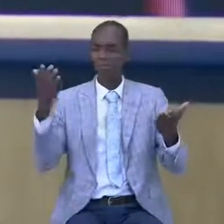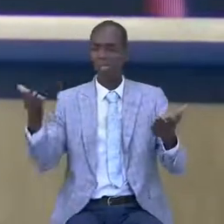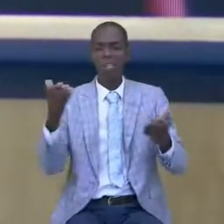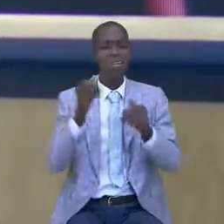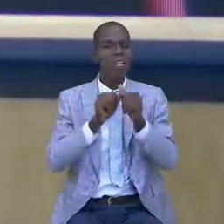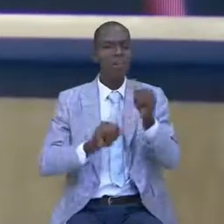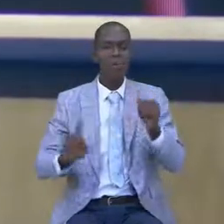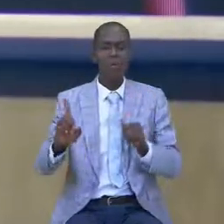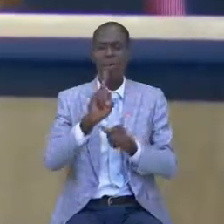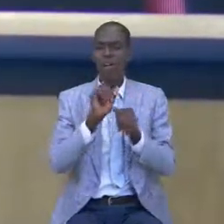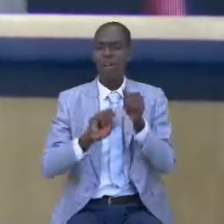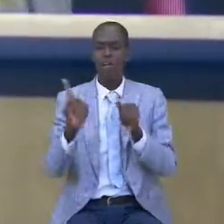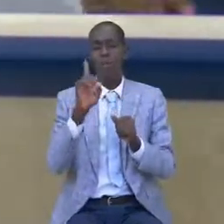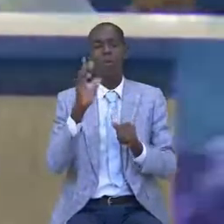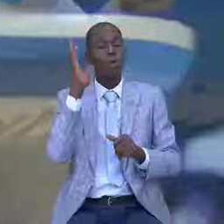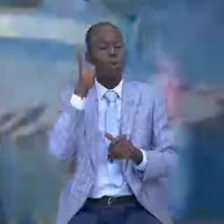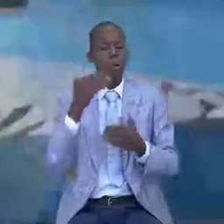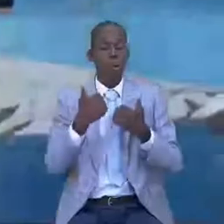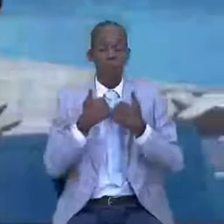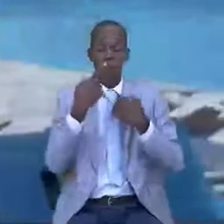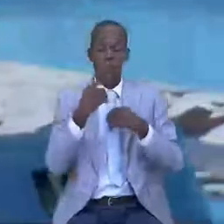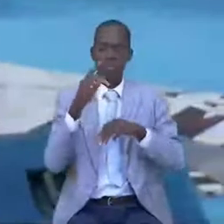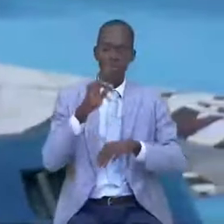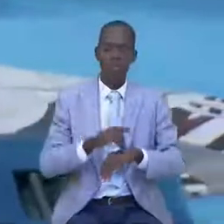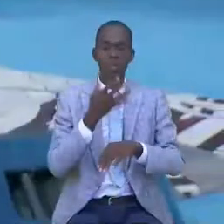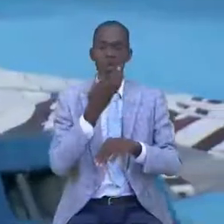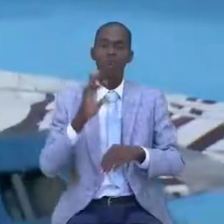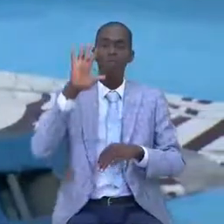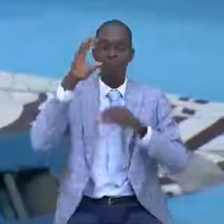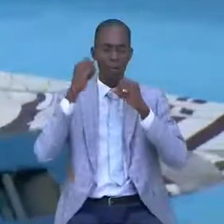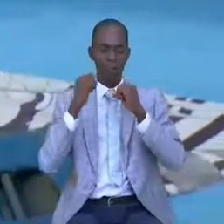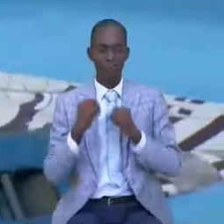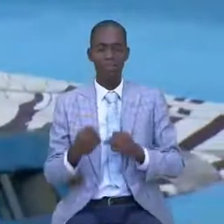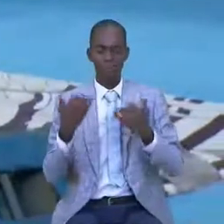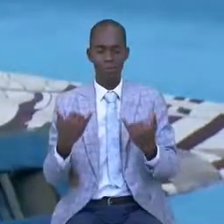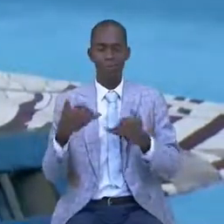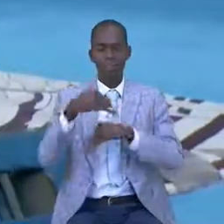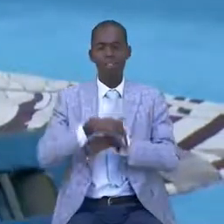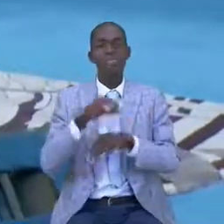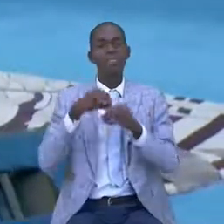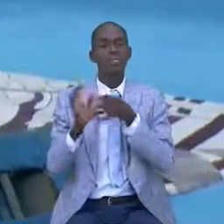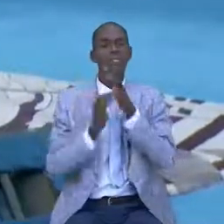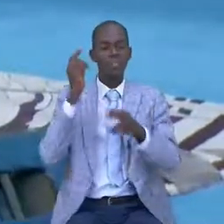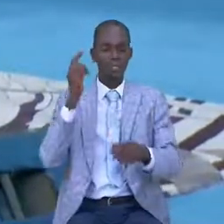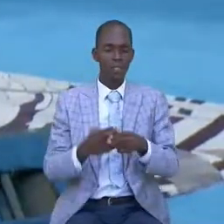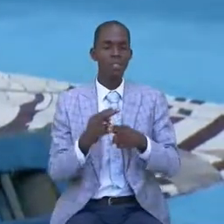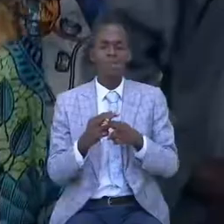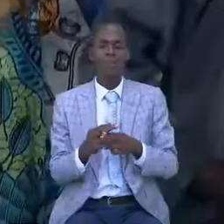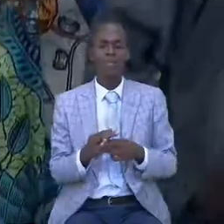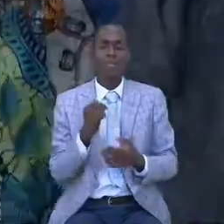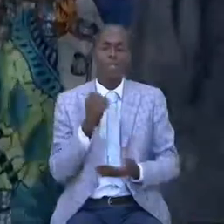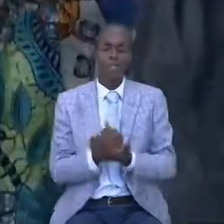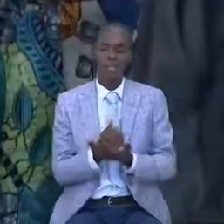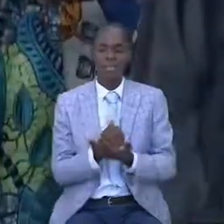Tout le monde ici, là-bas, tout le monde, partout, tout le monde aura la touche de